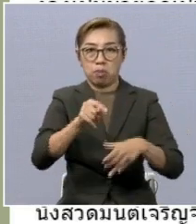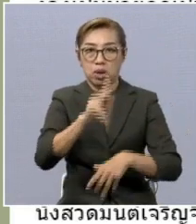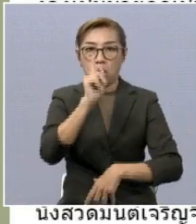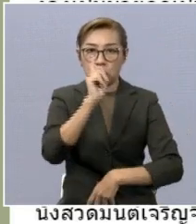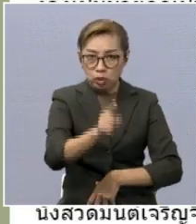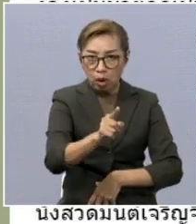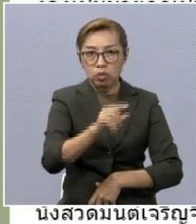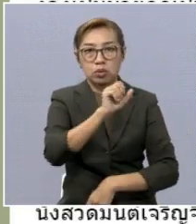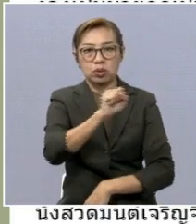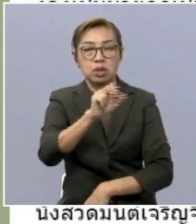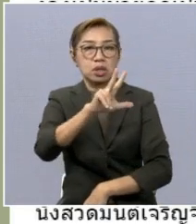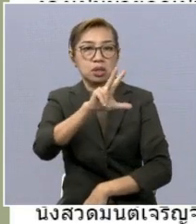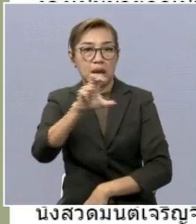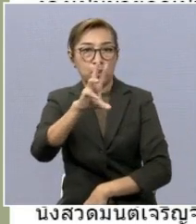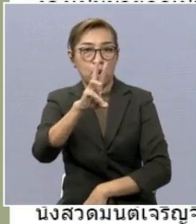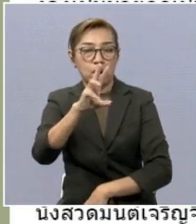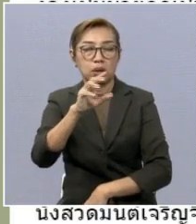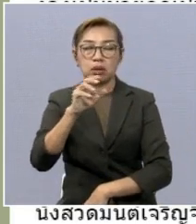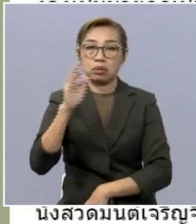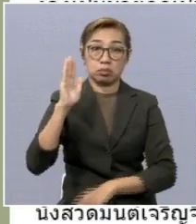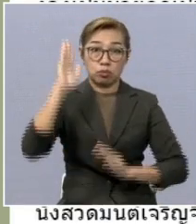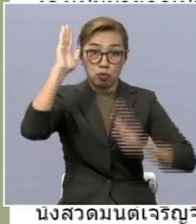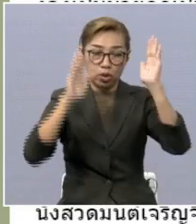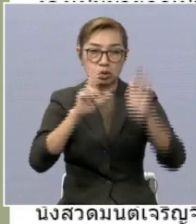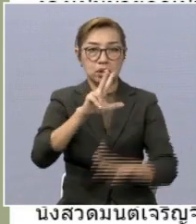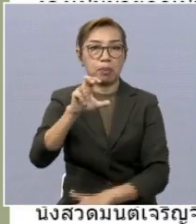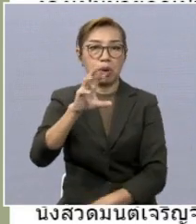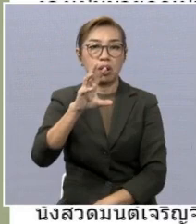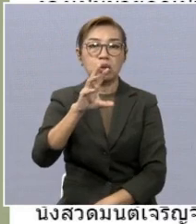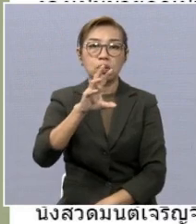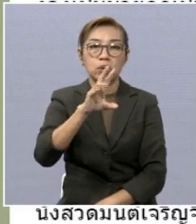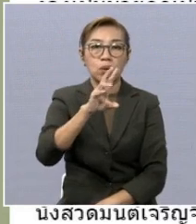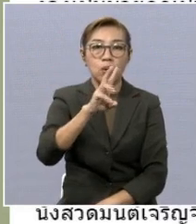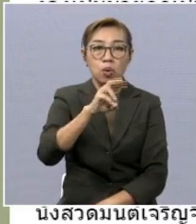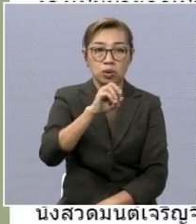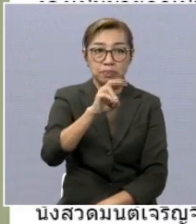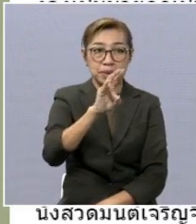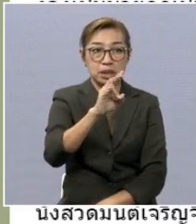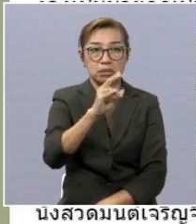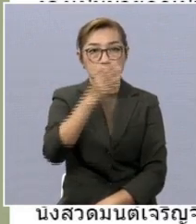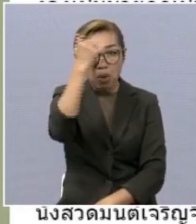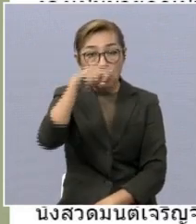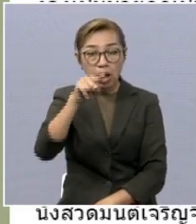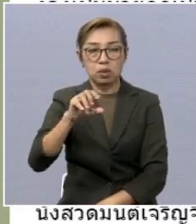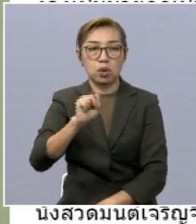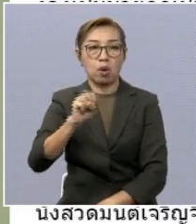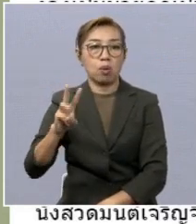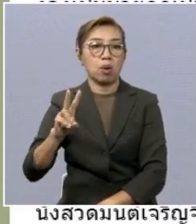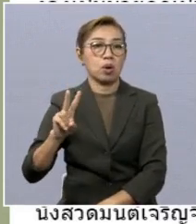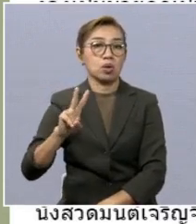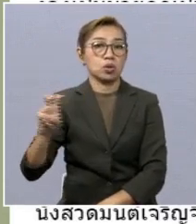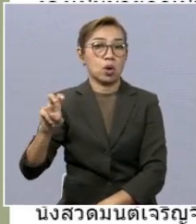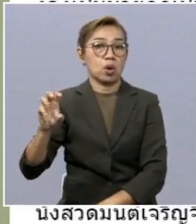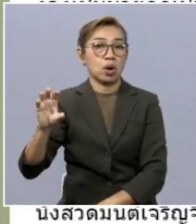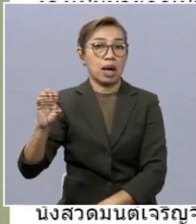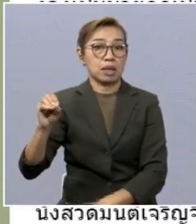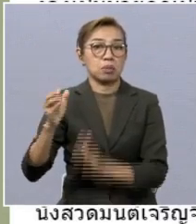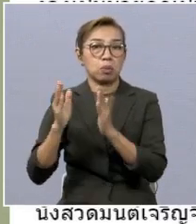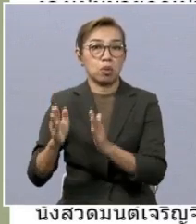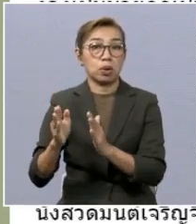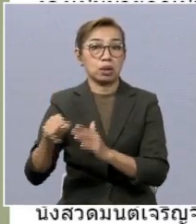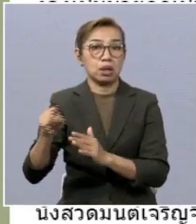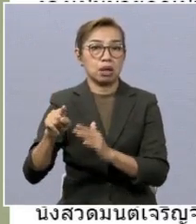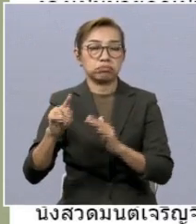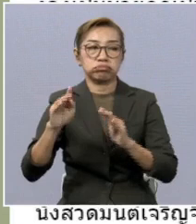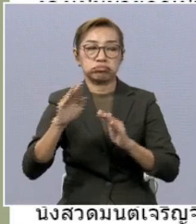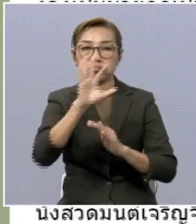งเส้นทางนายกของอุ๊งอิ๊งก็คงจะริบหรี่เนื่องจาก250ส.ว.จะไม่โหวตเลือกที่เ